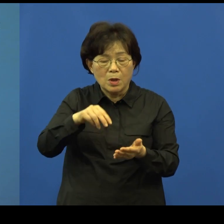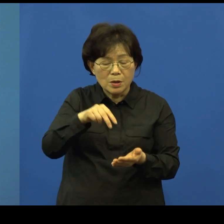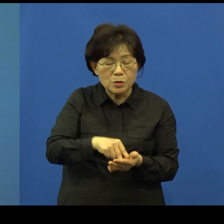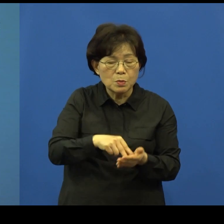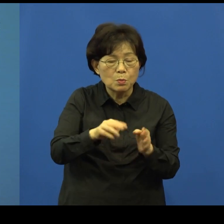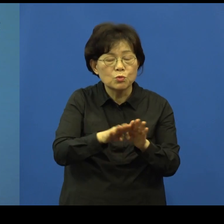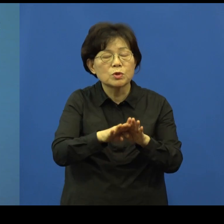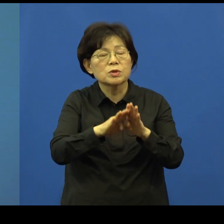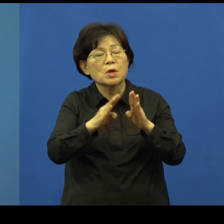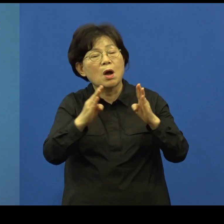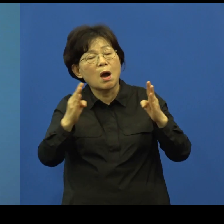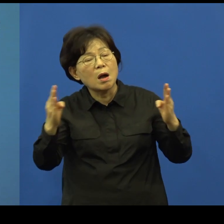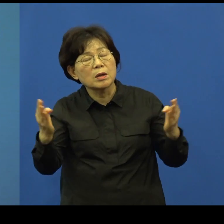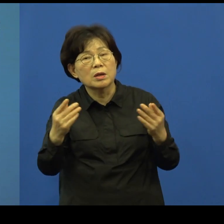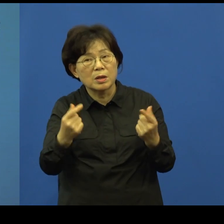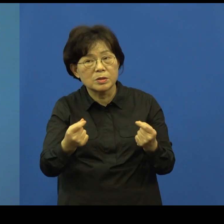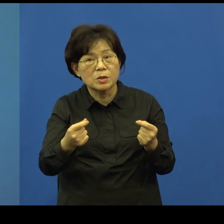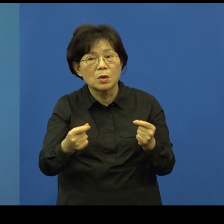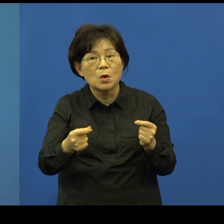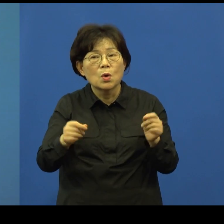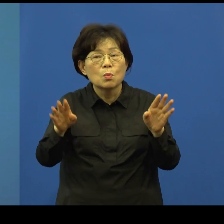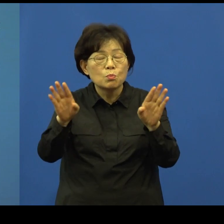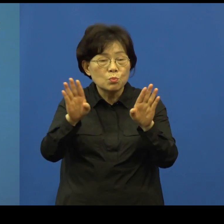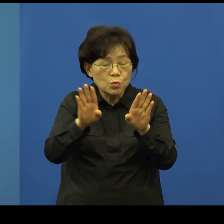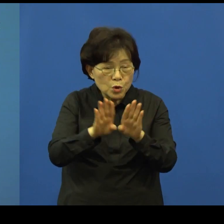문이 벽이었어요. 그러니까